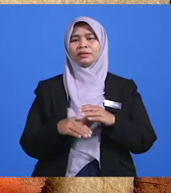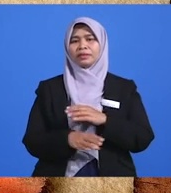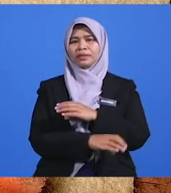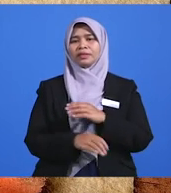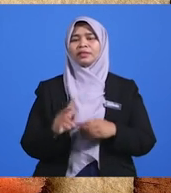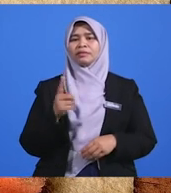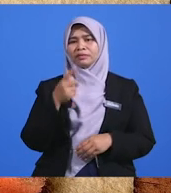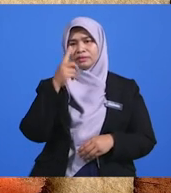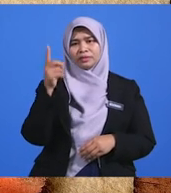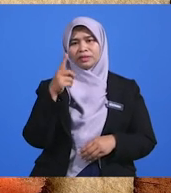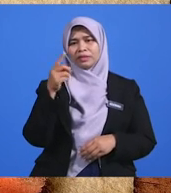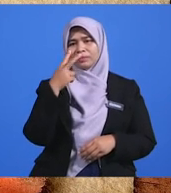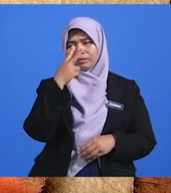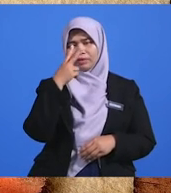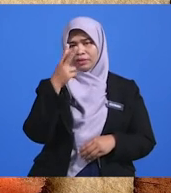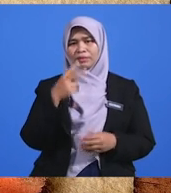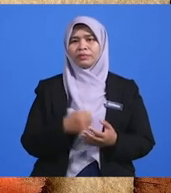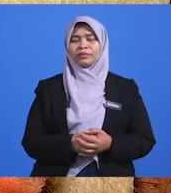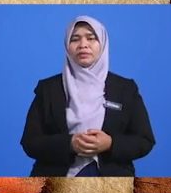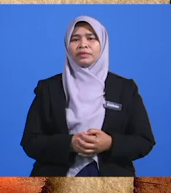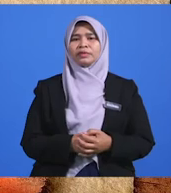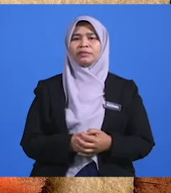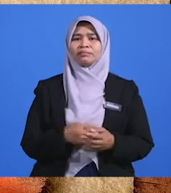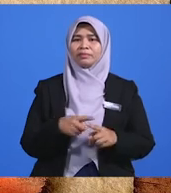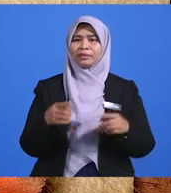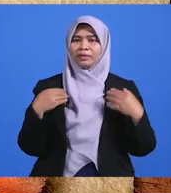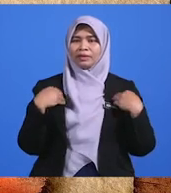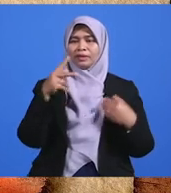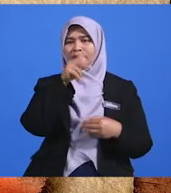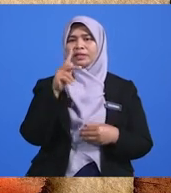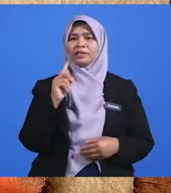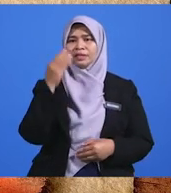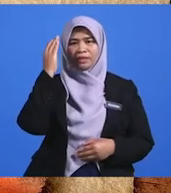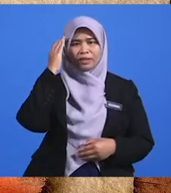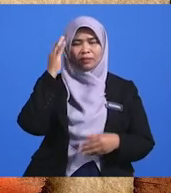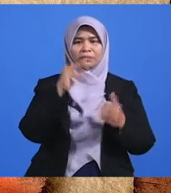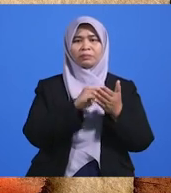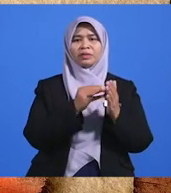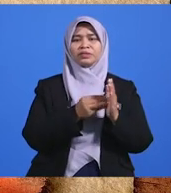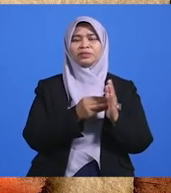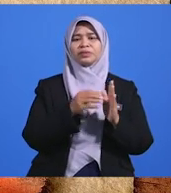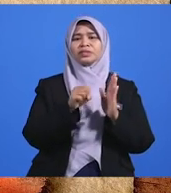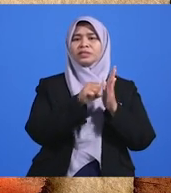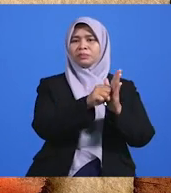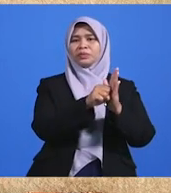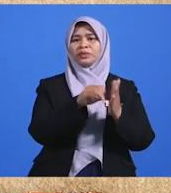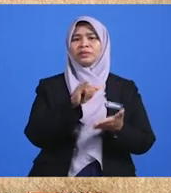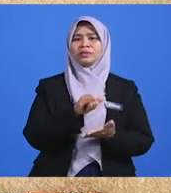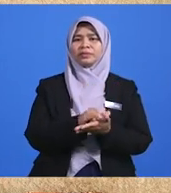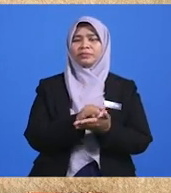dan logo jata negara ini, namun adakah kita tahu maksud di setiap simbol yang terdapat padanya?